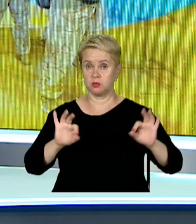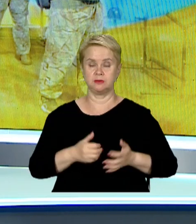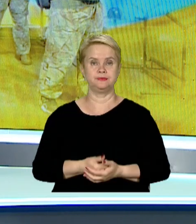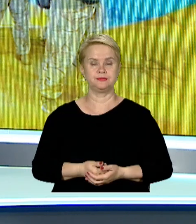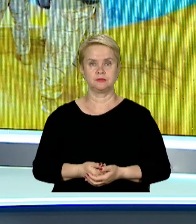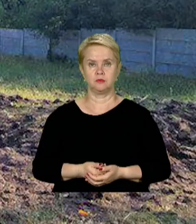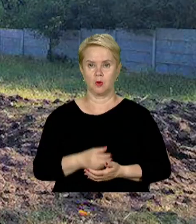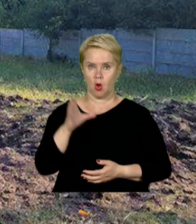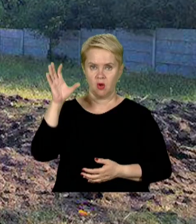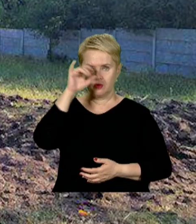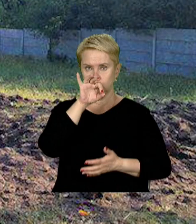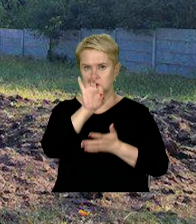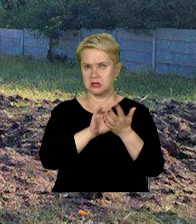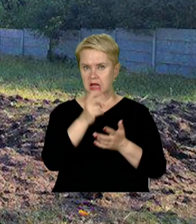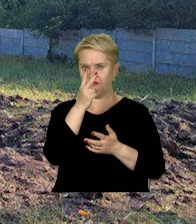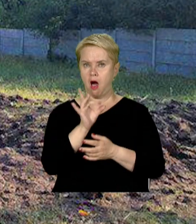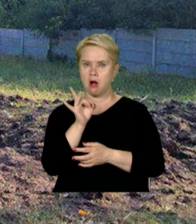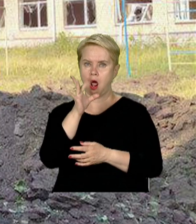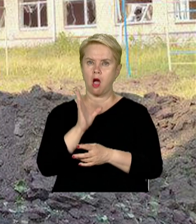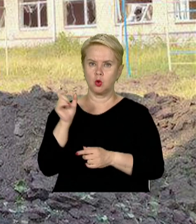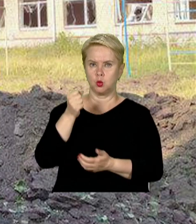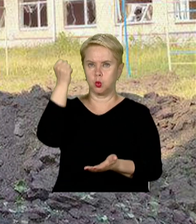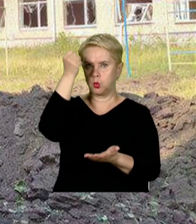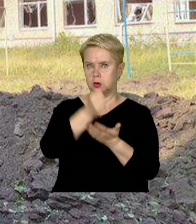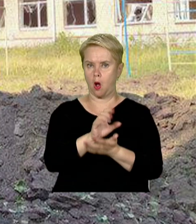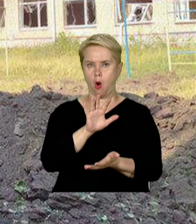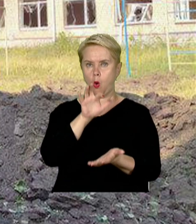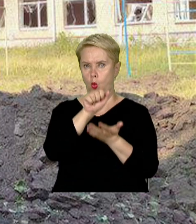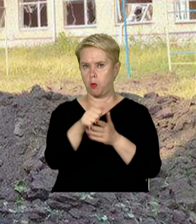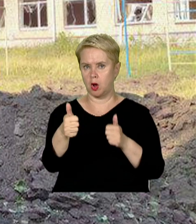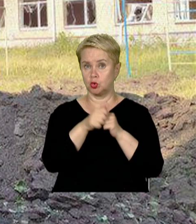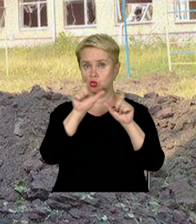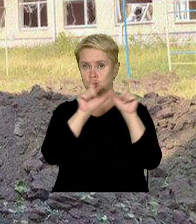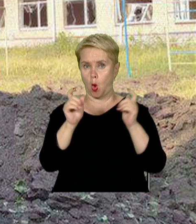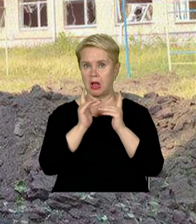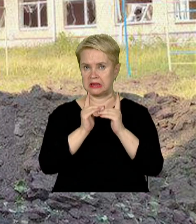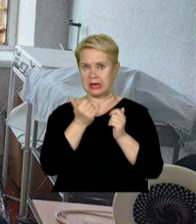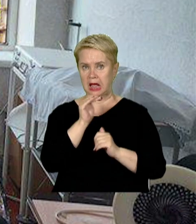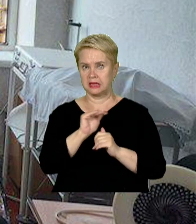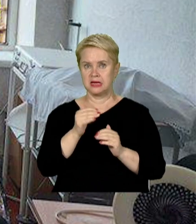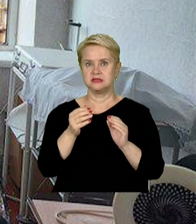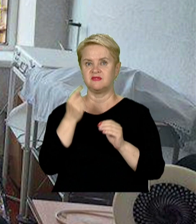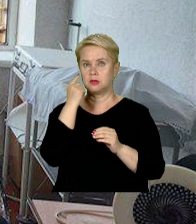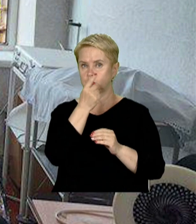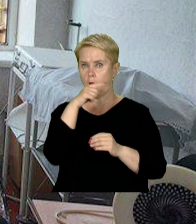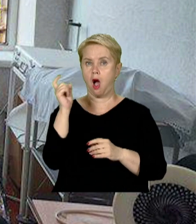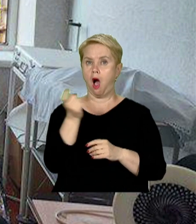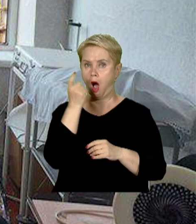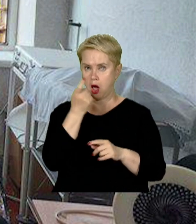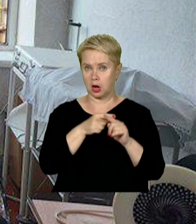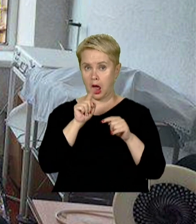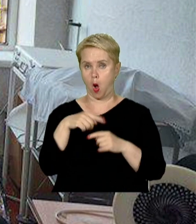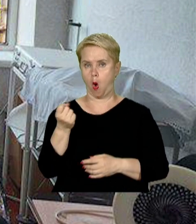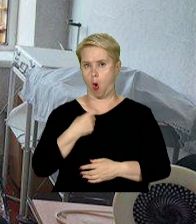далі. Вночі одразу 2 ракетні удари нанесли окупанти поруч зі школою-інтернатом для дітей з вадами зору в Харкові. А